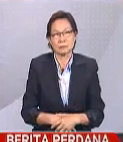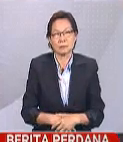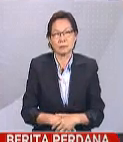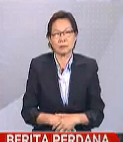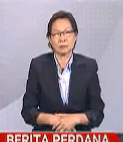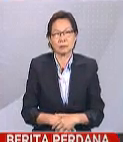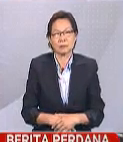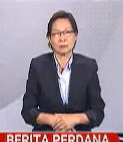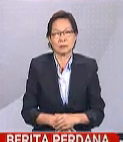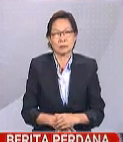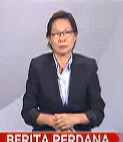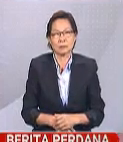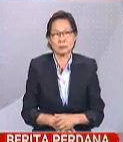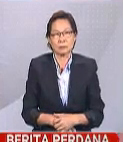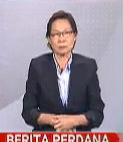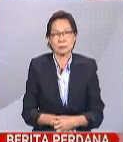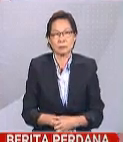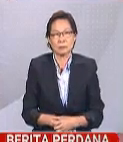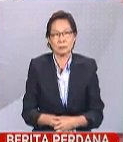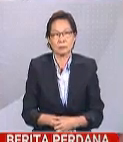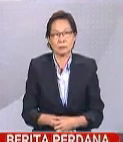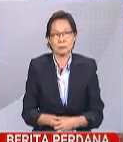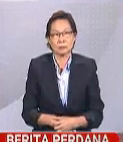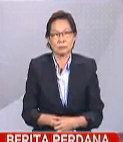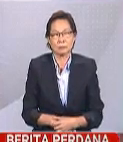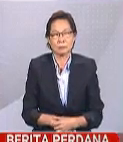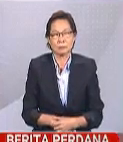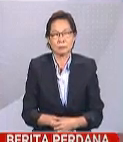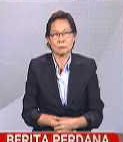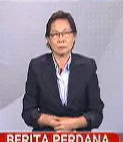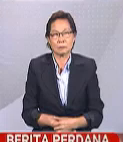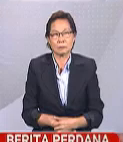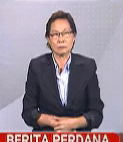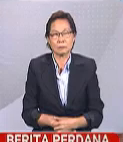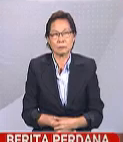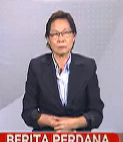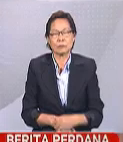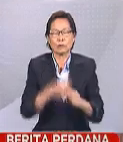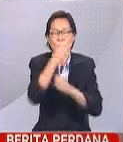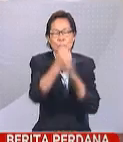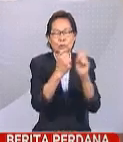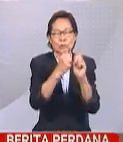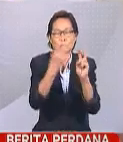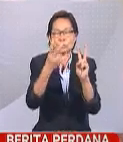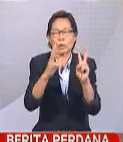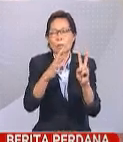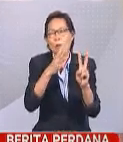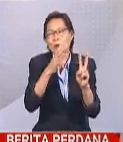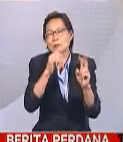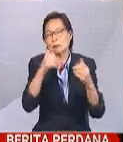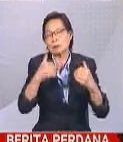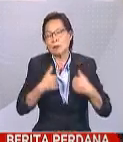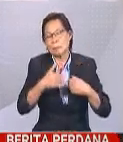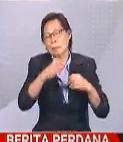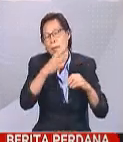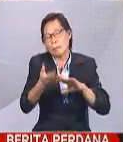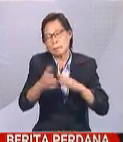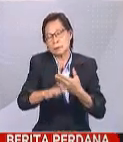jaga mari mari orang tua sakit apa 2017 mak tak ada. Dan ni saya ada ayah